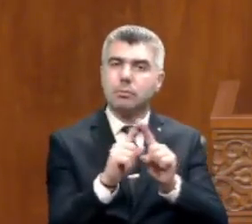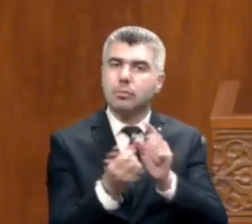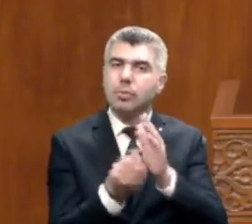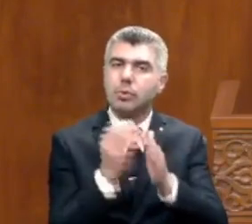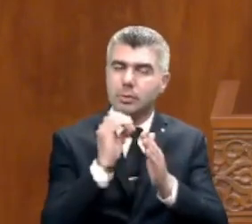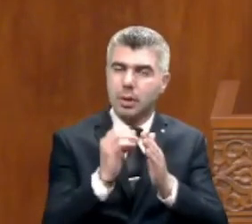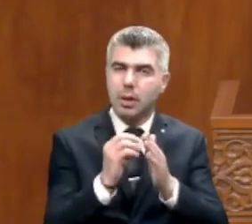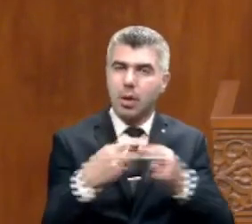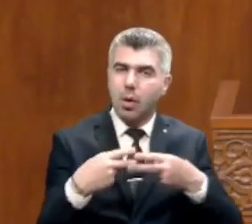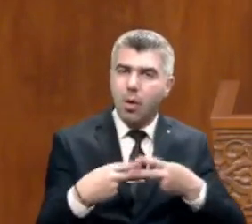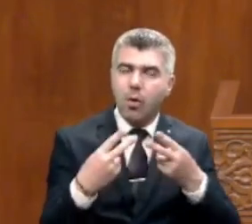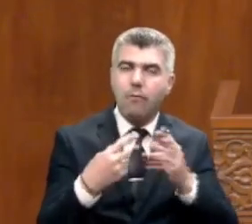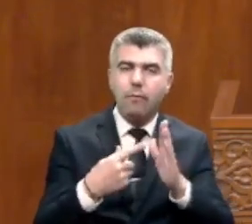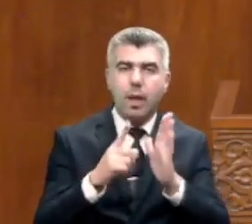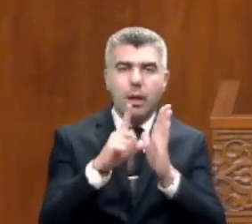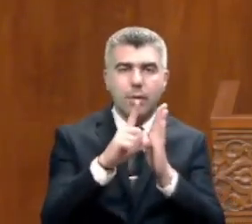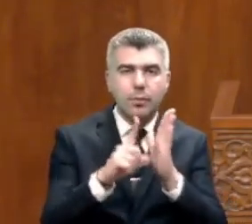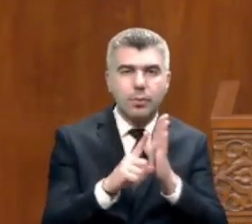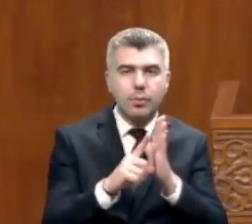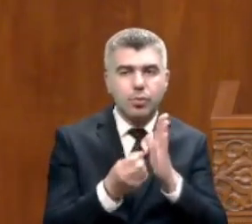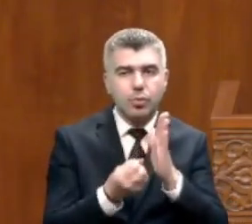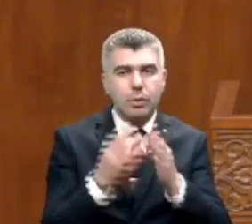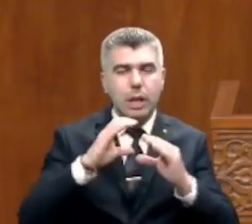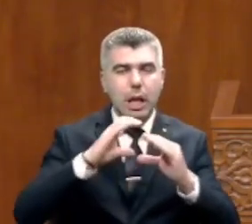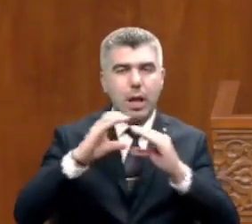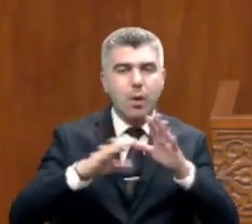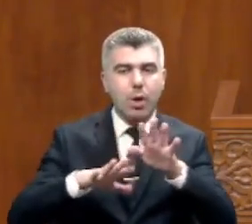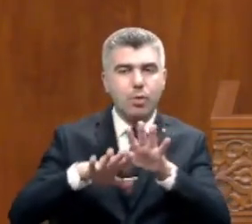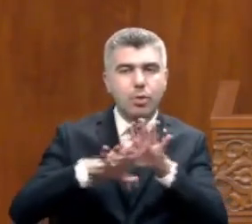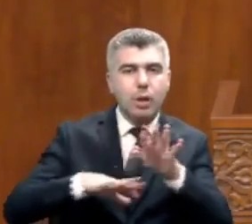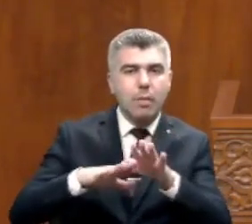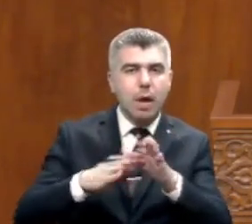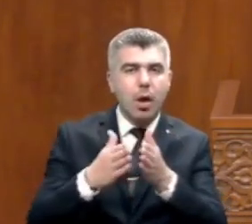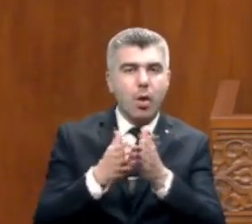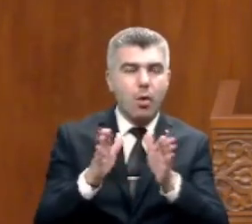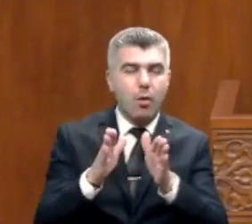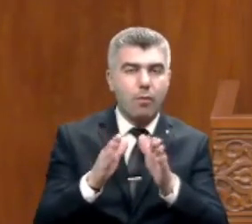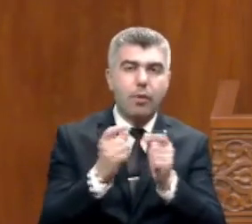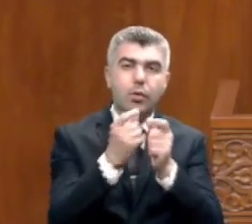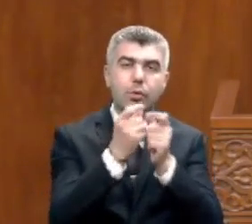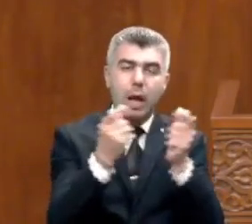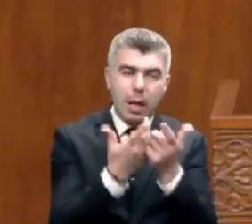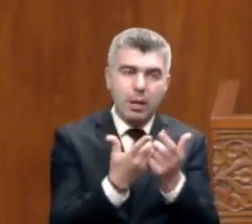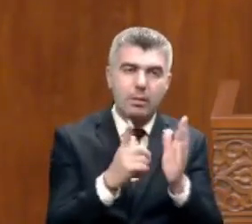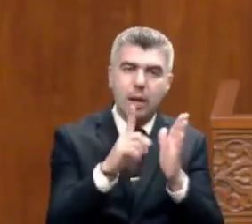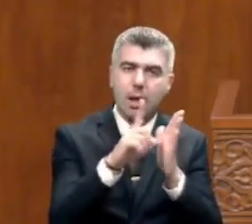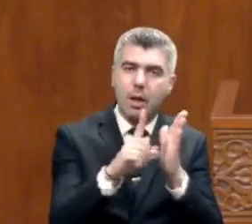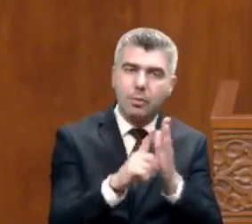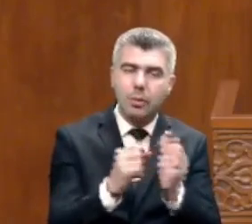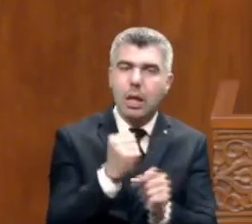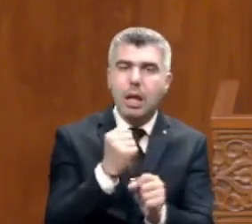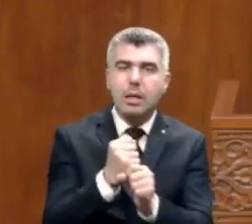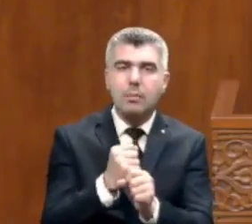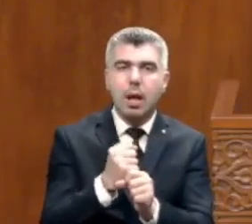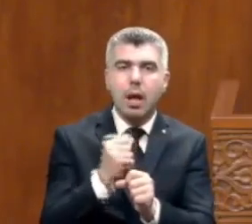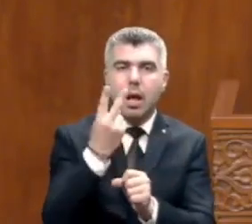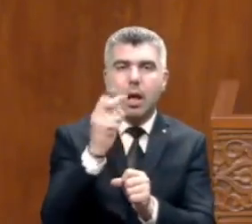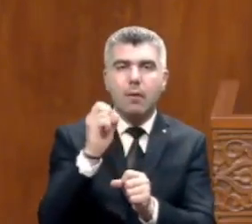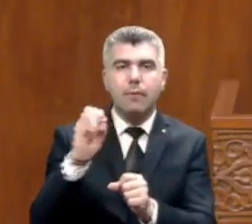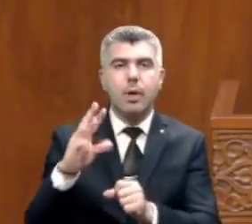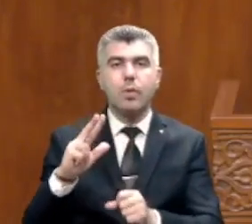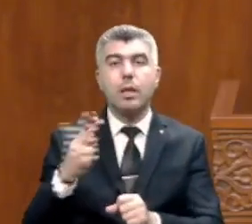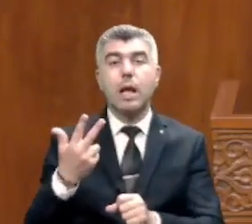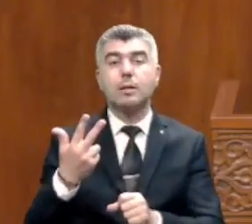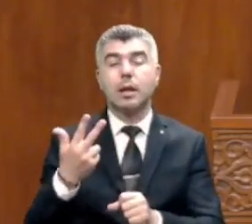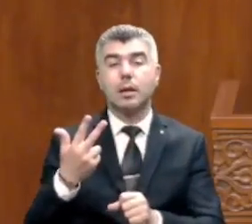تشريعي متقدم للحوار الاجتماعي داخل المقاوله على اساس مدونه الشغل لسنه 2003 واللي